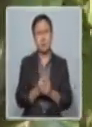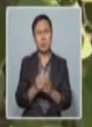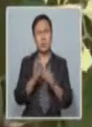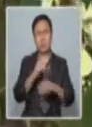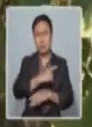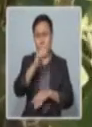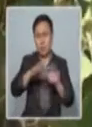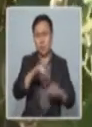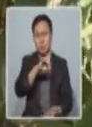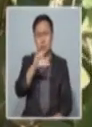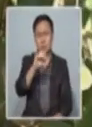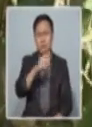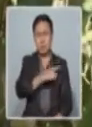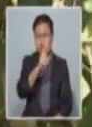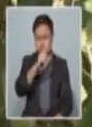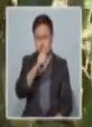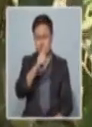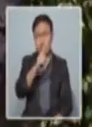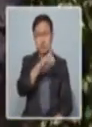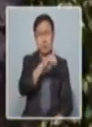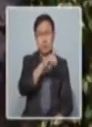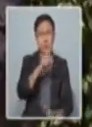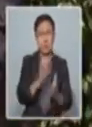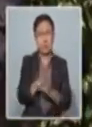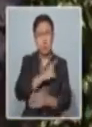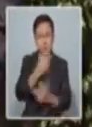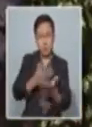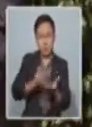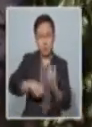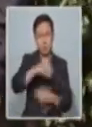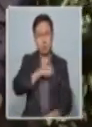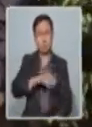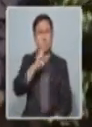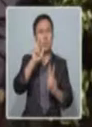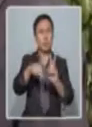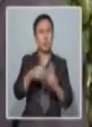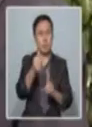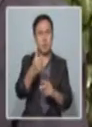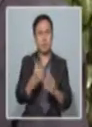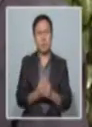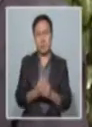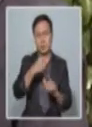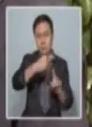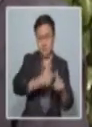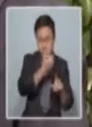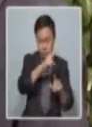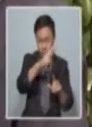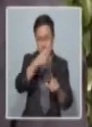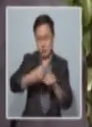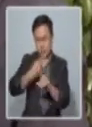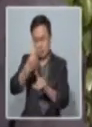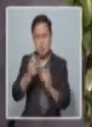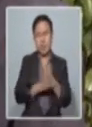โล130โลต่อว ัน ต่อวันครับ ก็วันละ 2,000 เลยเหรอคะ ครับ แล้วมันขายได้ช่วงไหนบ้างอ่ะ ปลายเดือนธันวาคมมหามกรา